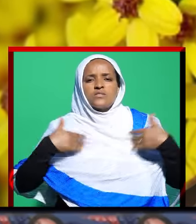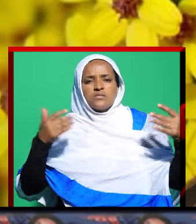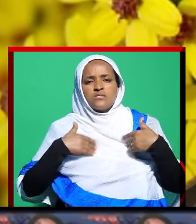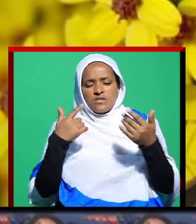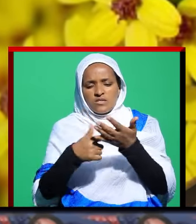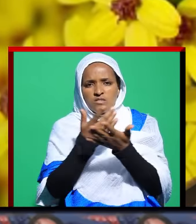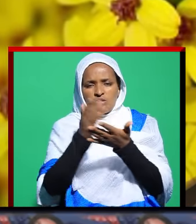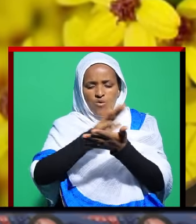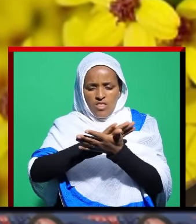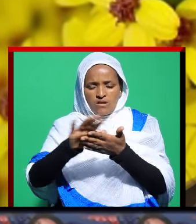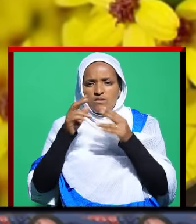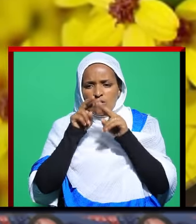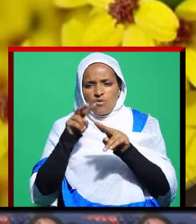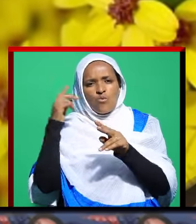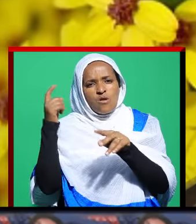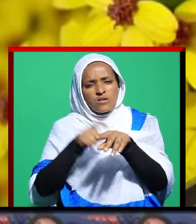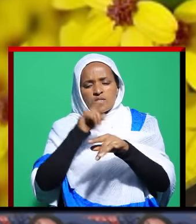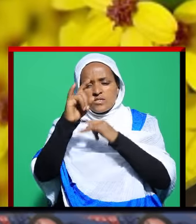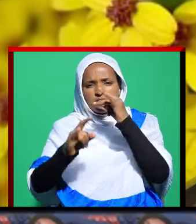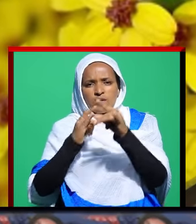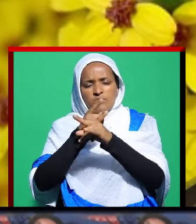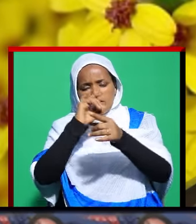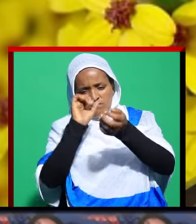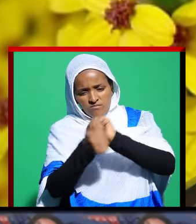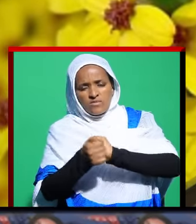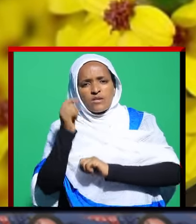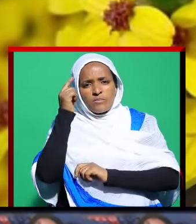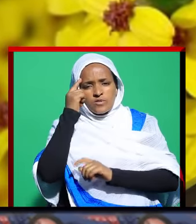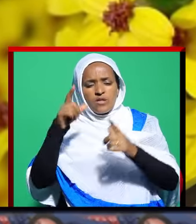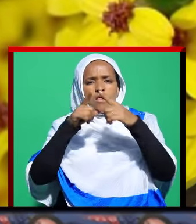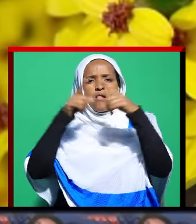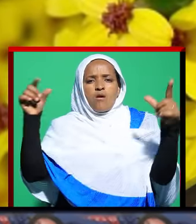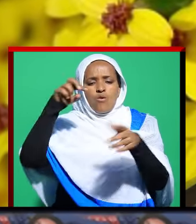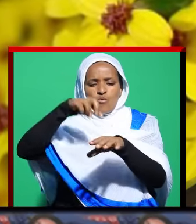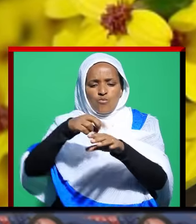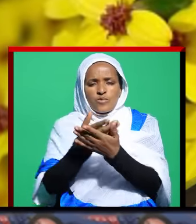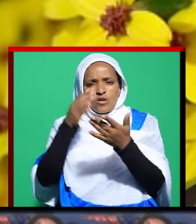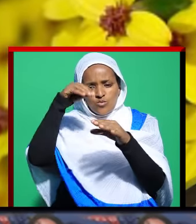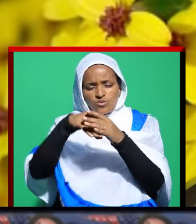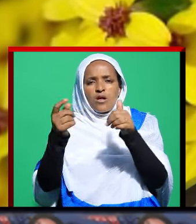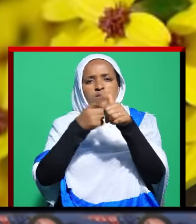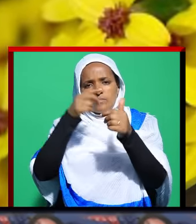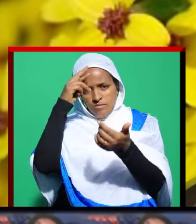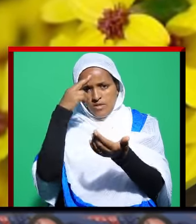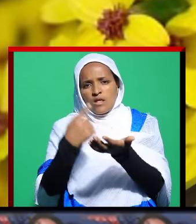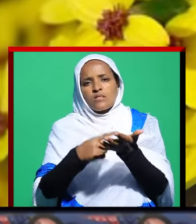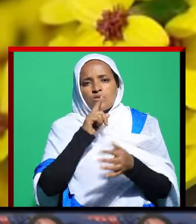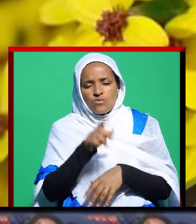እነዚህ ነገሮች አጥርተን እናያለን። ሁልጊዜ በዘመን መለወጫ ከምናስባቸው ታላላቅ ቁም ነገሮች መካከል አንዱ ስለሆነ ማለት